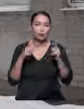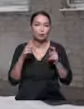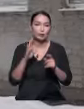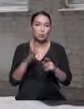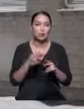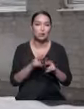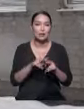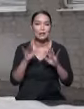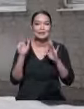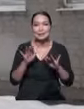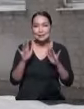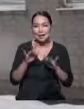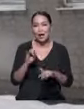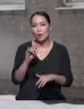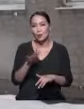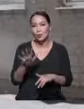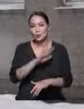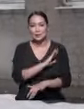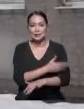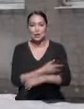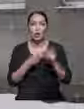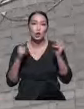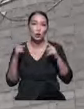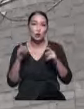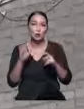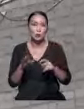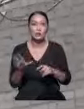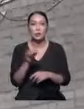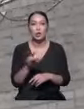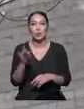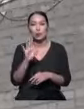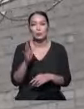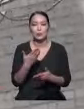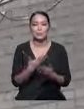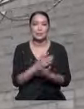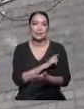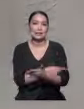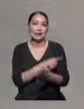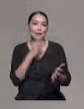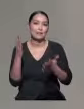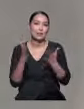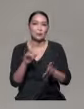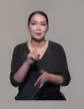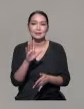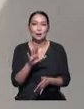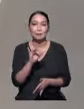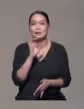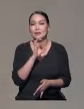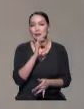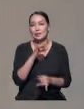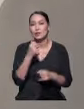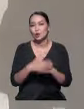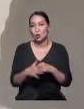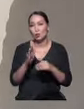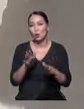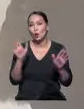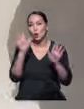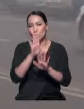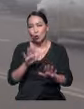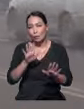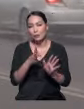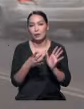основном снег, а на юге сильные дожди. По всей республике прогнозируют усиление ветра. На западе, севере и в центре туман. В